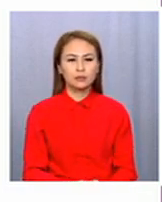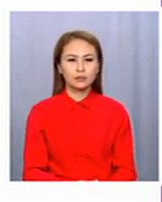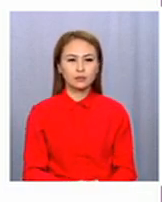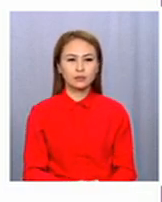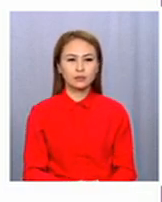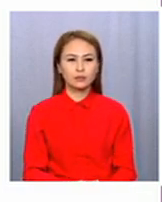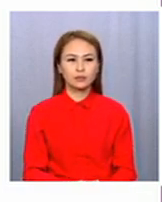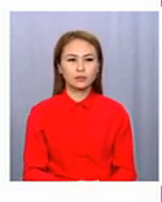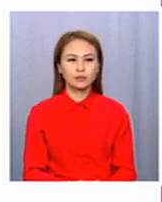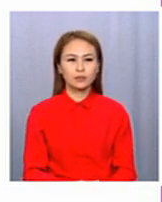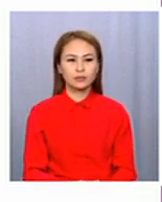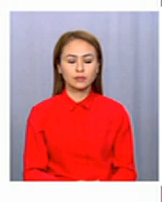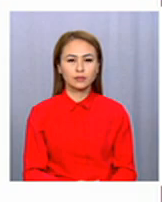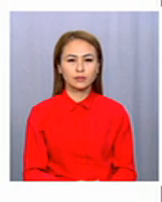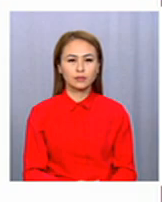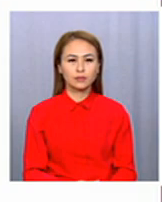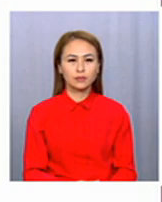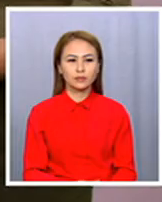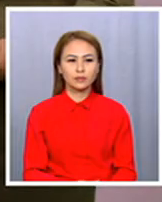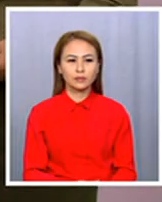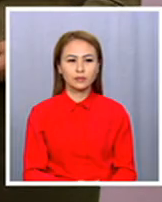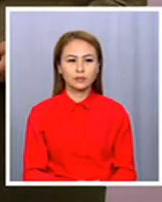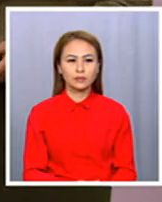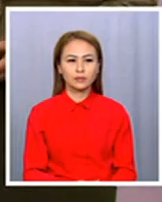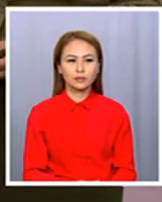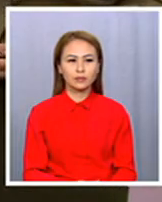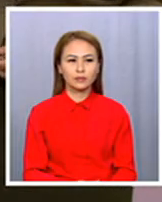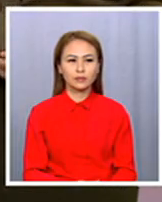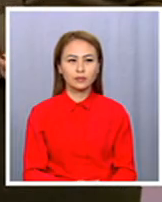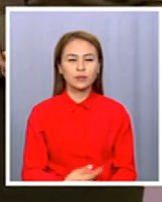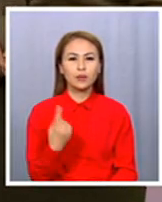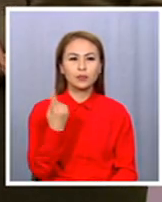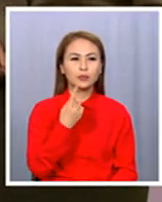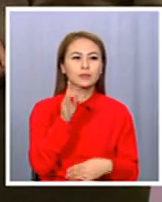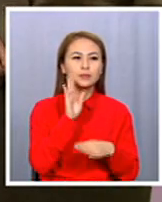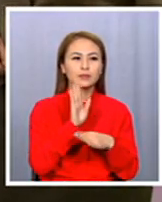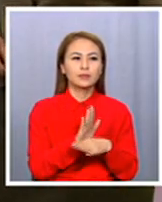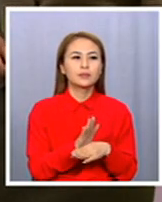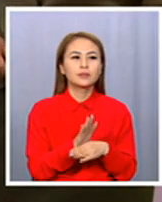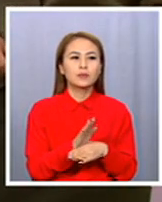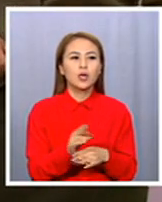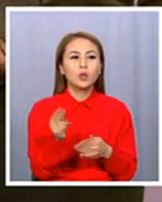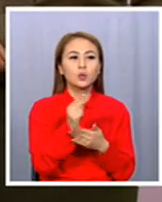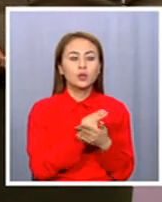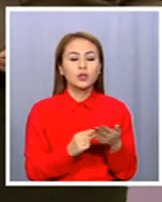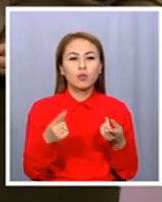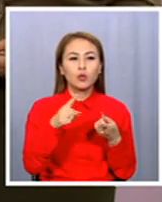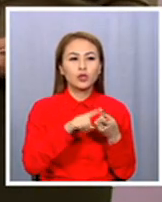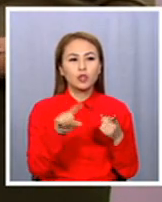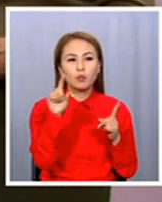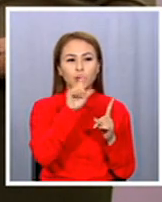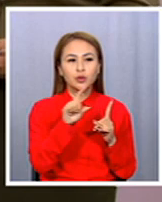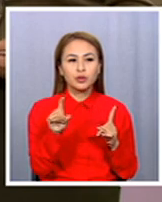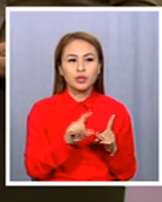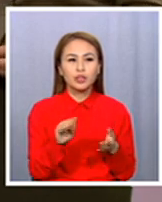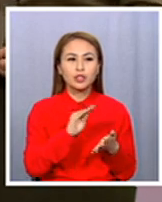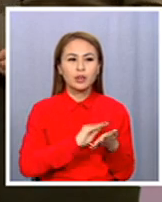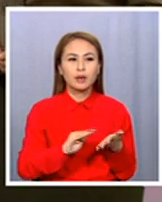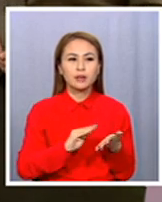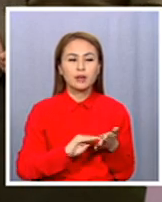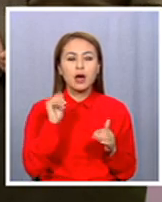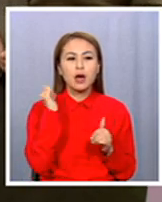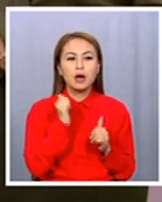мәндерін салыстыруды үйренесіңдер. Бірінші тапсырма. Сурет бойынша бөлшектерді